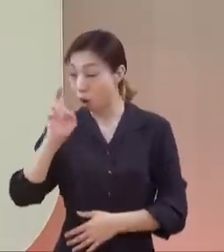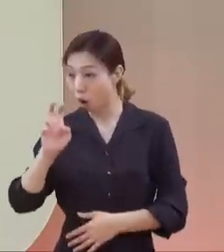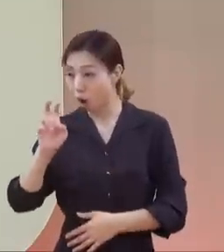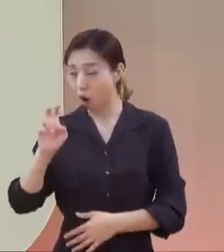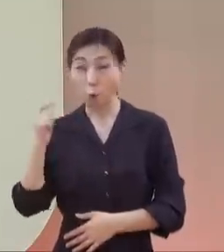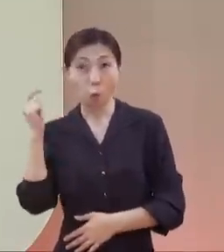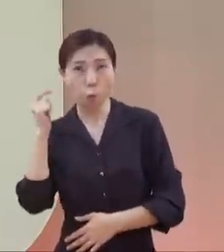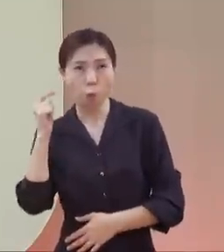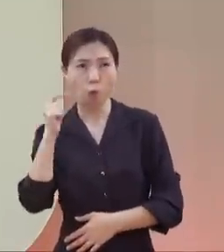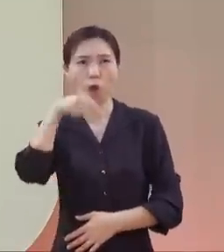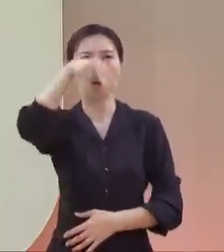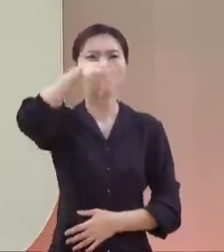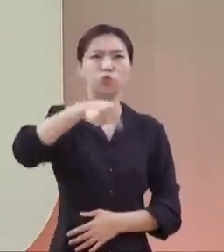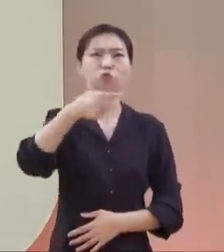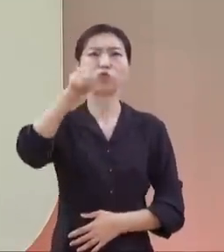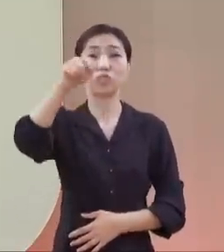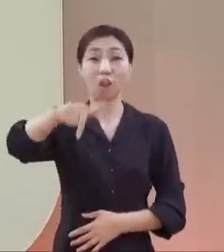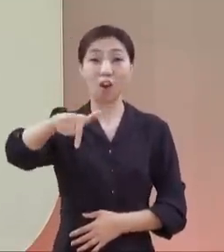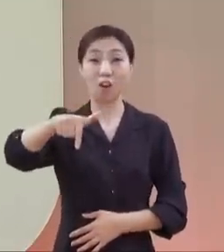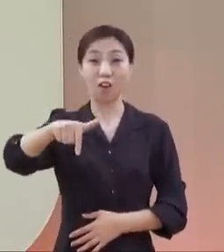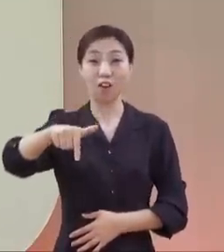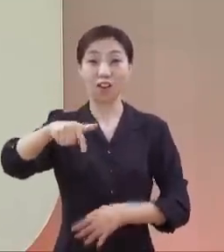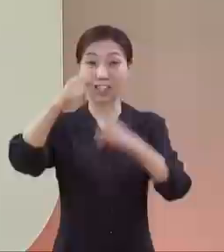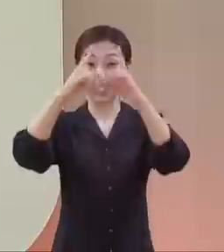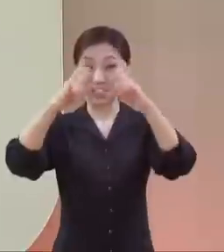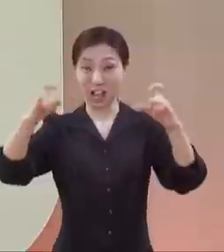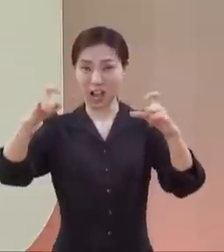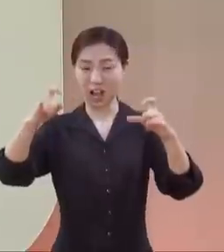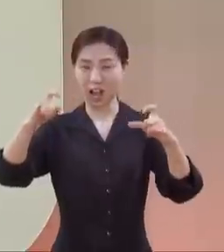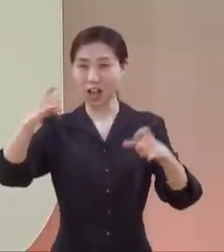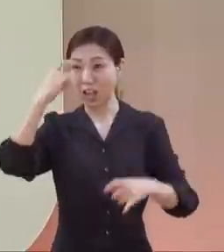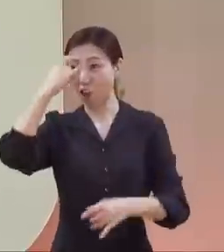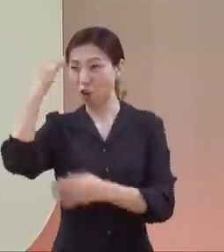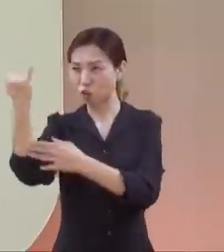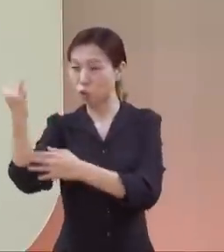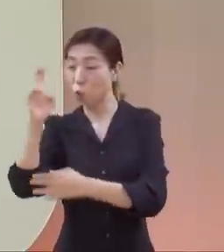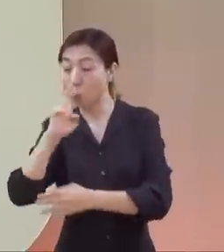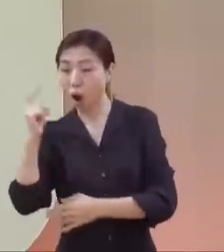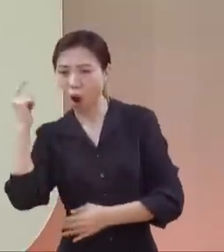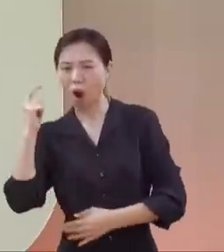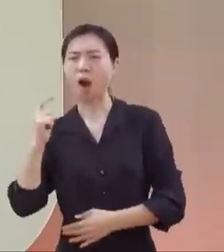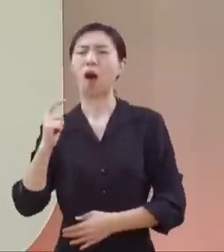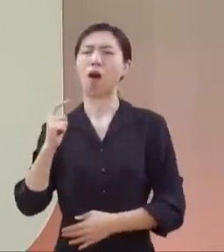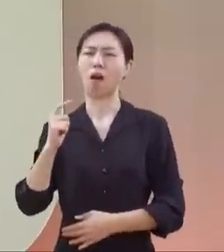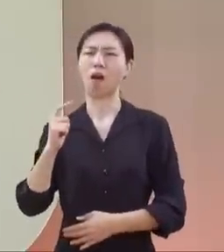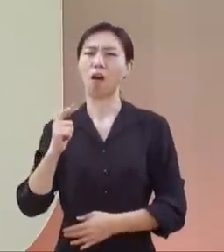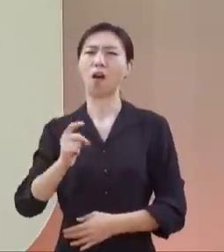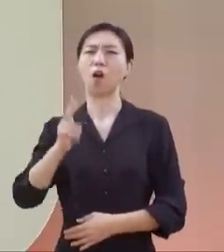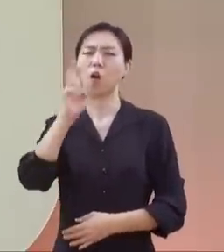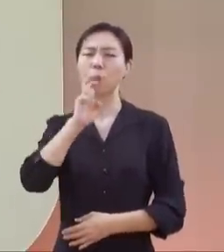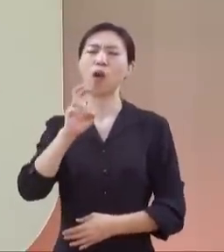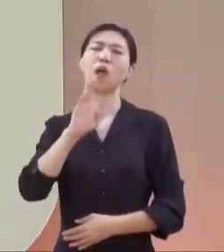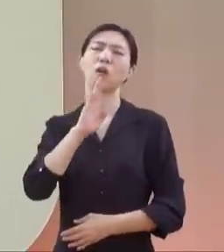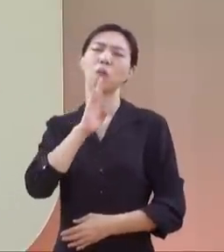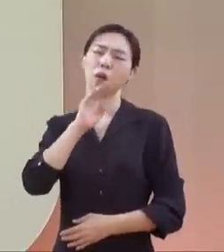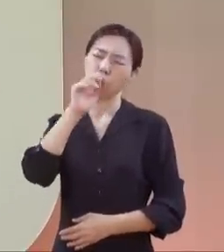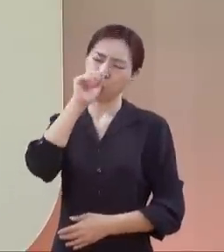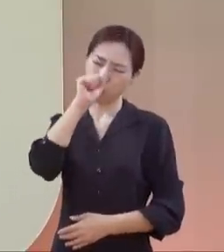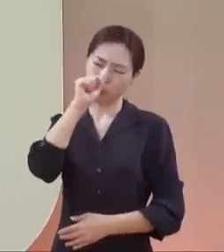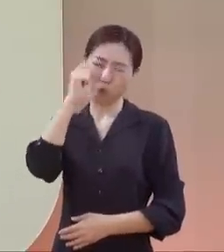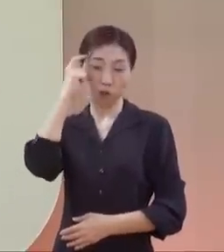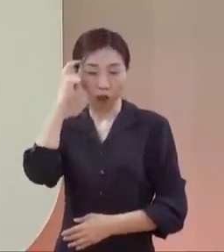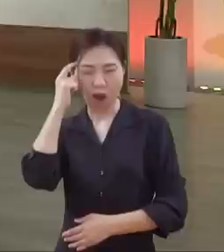절절할까 어떻게 목소리가 저렇게 간절할까 싶었는데 야 이게 다 보통 인연이 아니구나라는